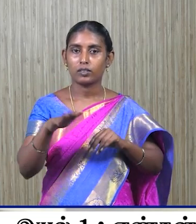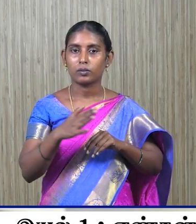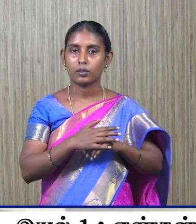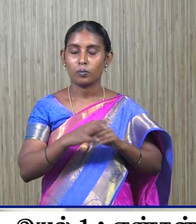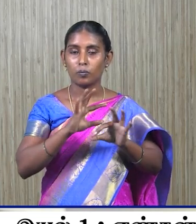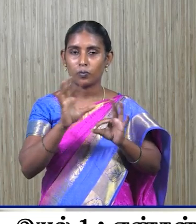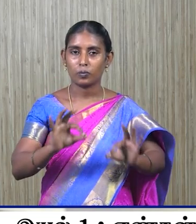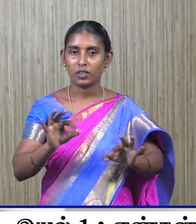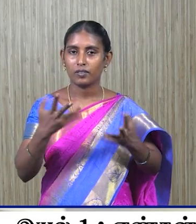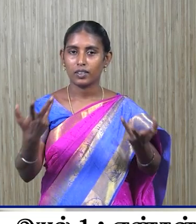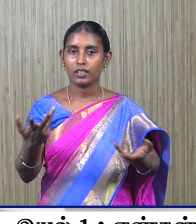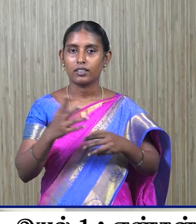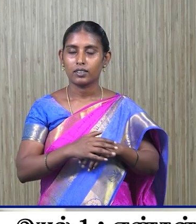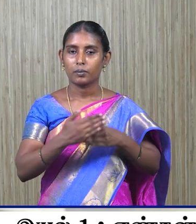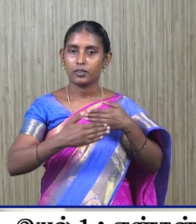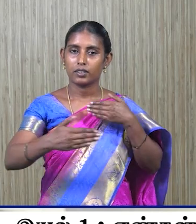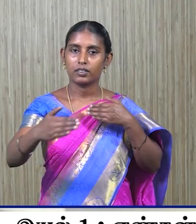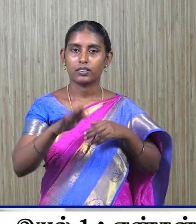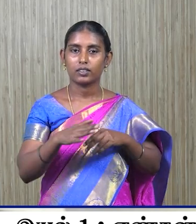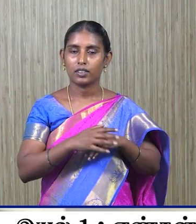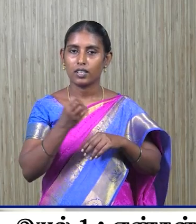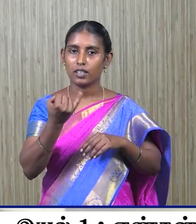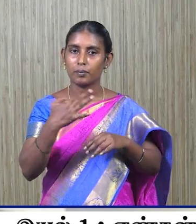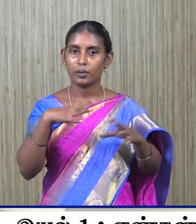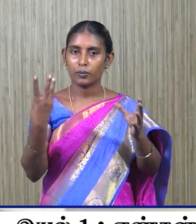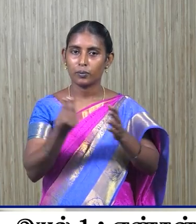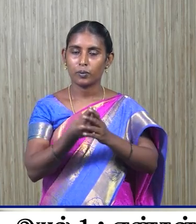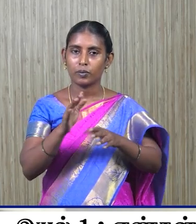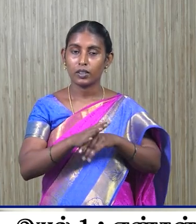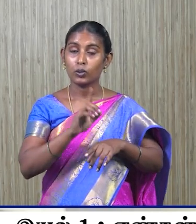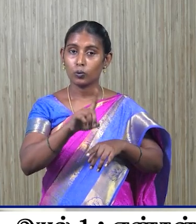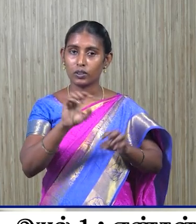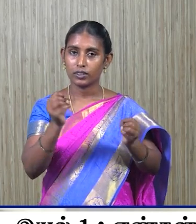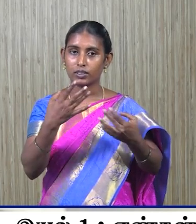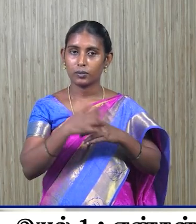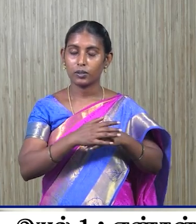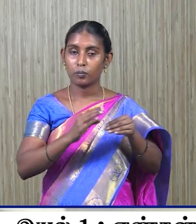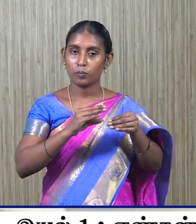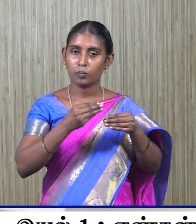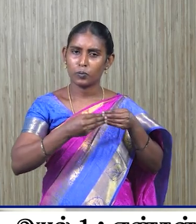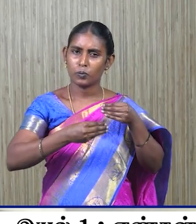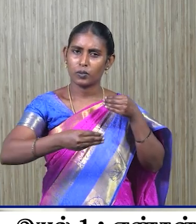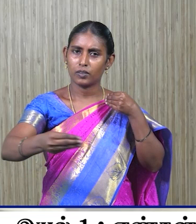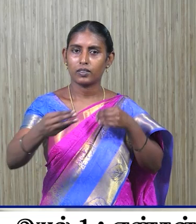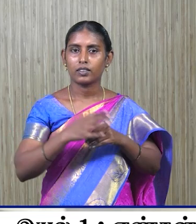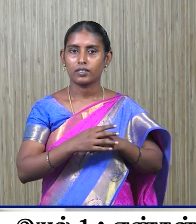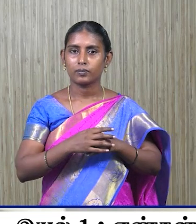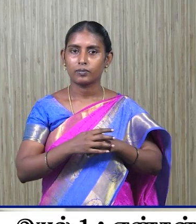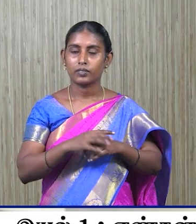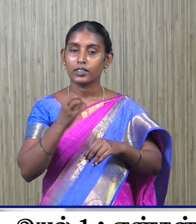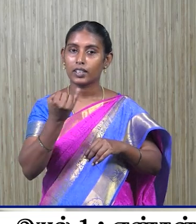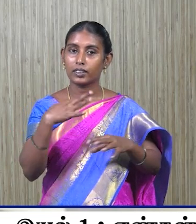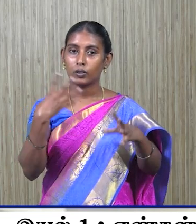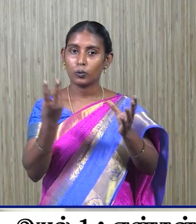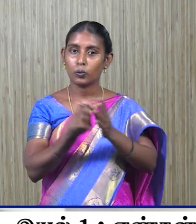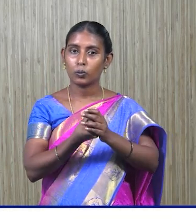இருக்கும், முடிவில்லாமல் சென்று கொண்டே இருக்கும் ஒரு எண்களின் தொகுப்பு. இந்த 1 ஆரம்பித்து முடிவில்லாமல் சென்று கொண்டிருக்கும் ஒரு எண்களின் தொகுப்பு தான்